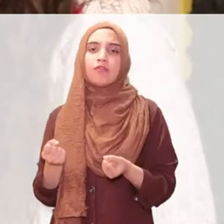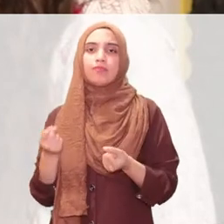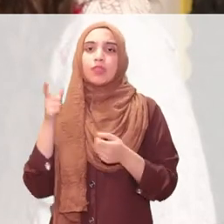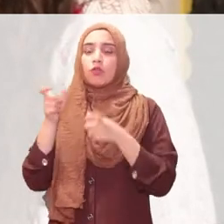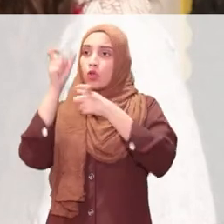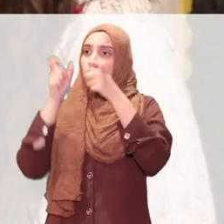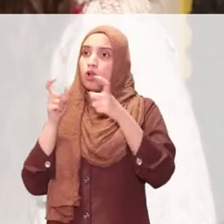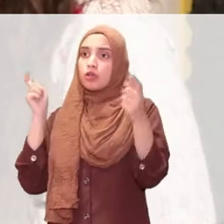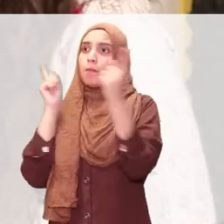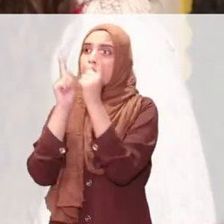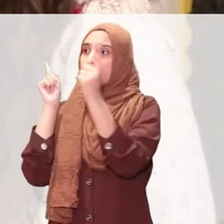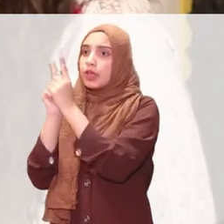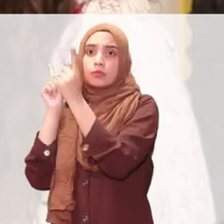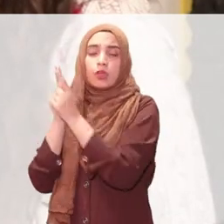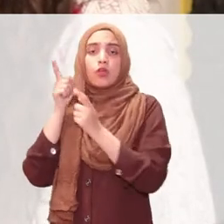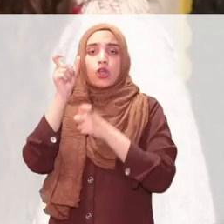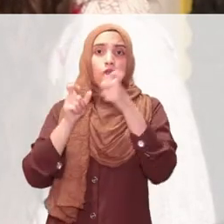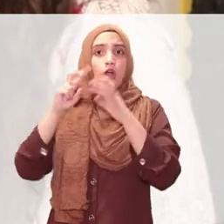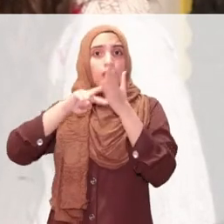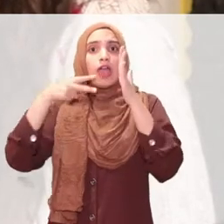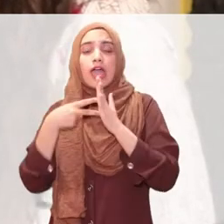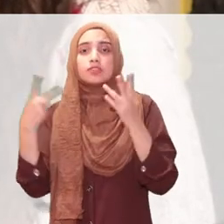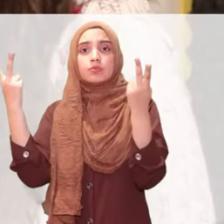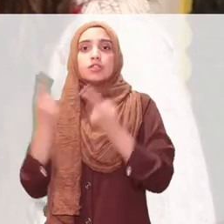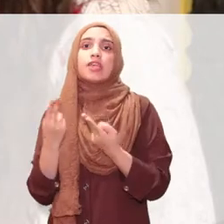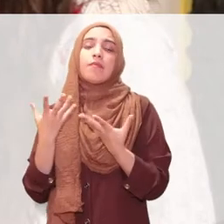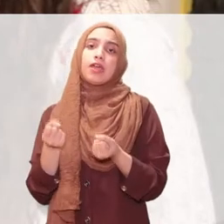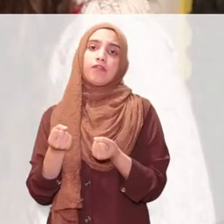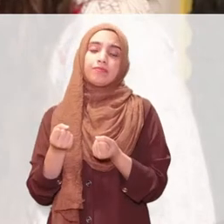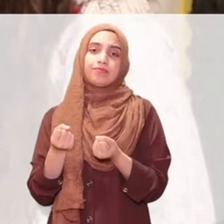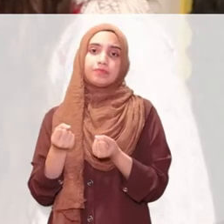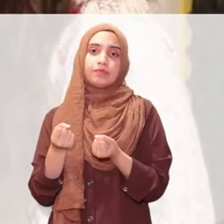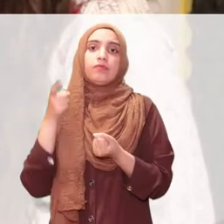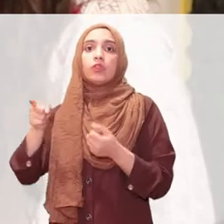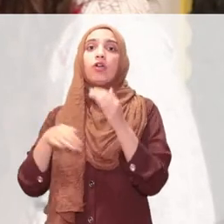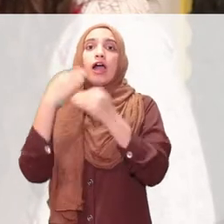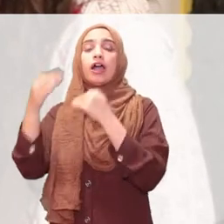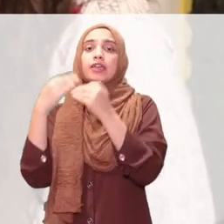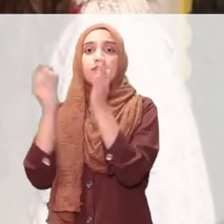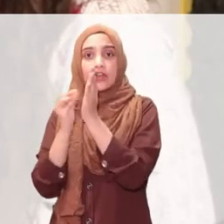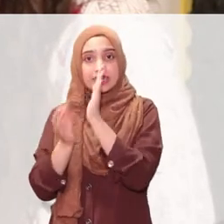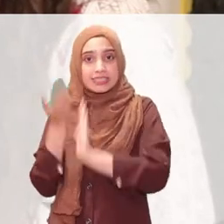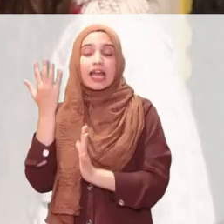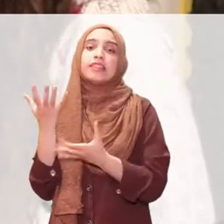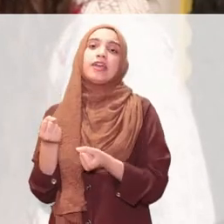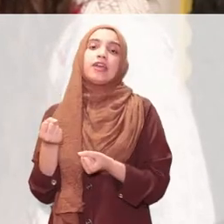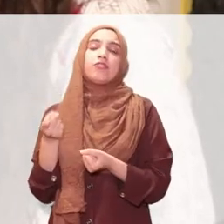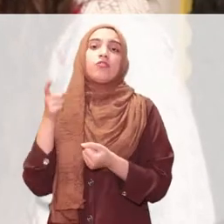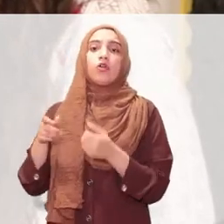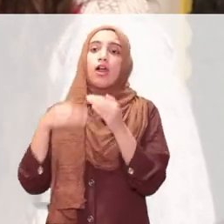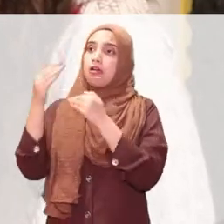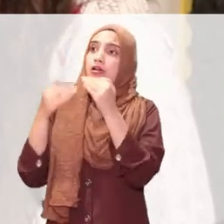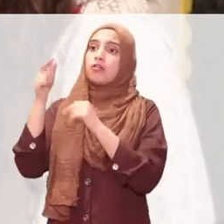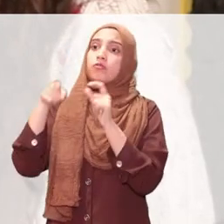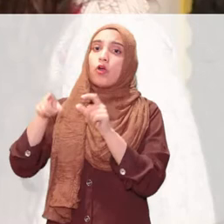अप अंधेरो बे थे रीजन व्हाय द इन्वेंशन एंड बेगूसराय कमिंग टुगेदर एंड नॉट डिसकस्ड विद वेल्थ